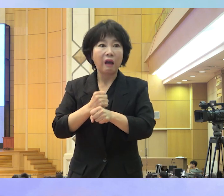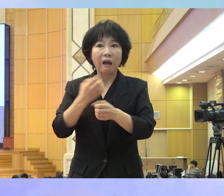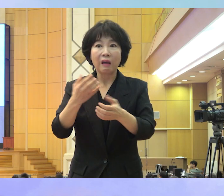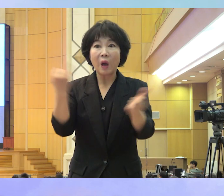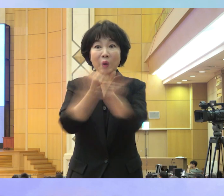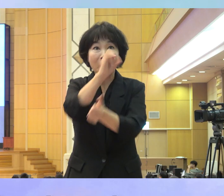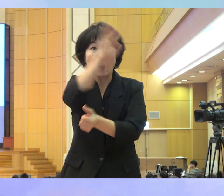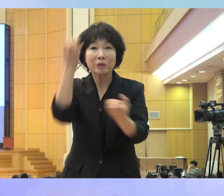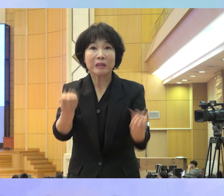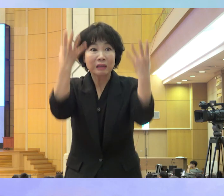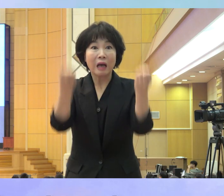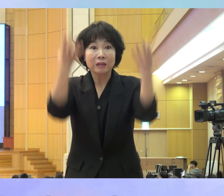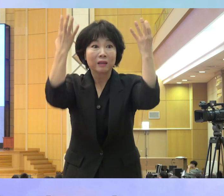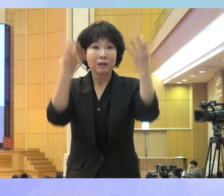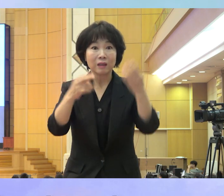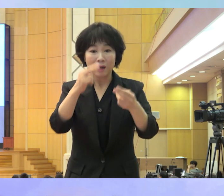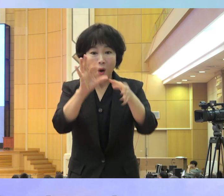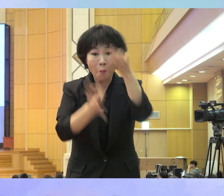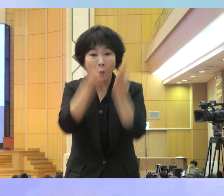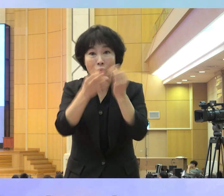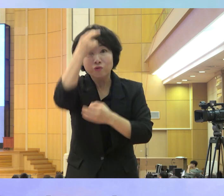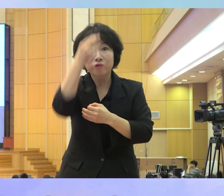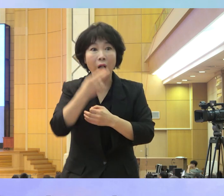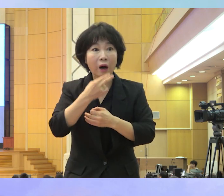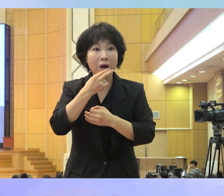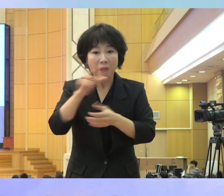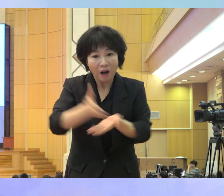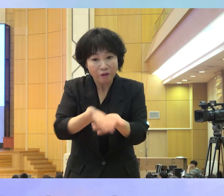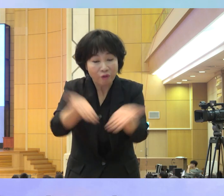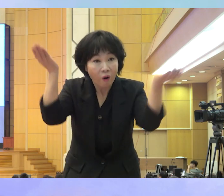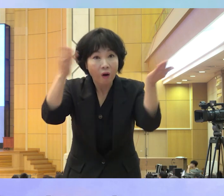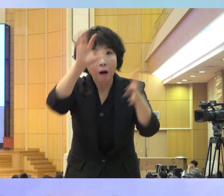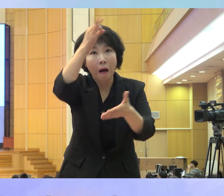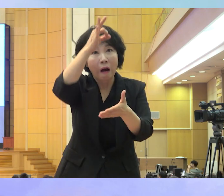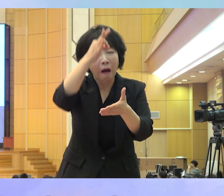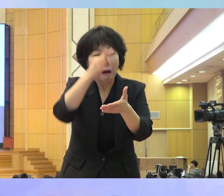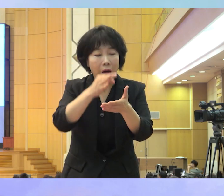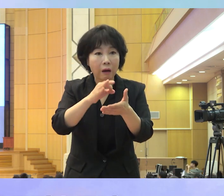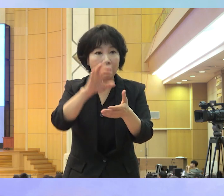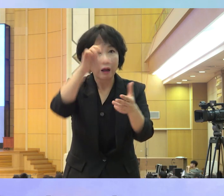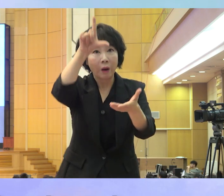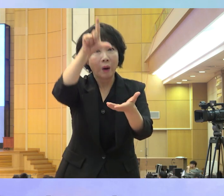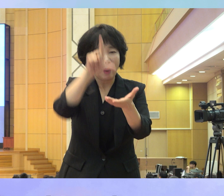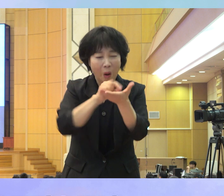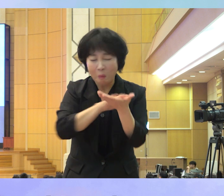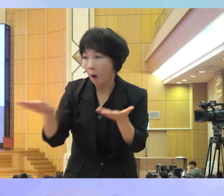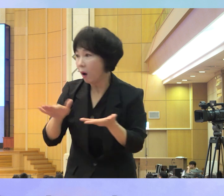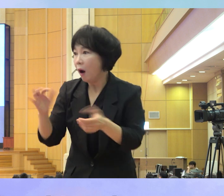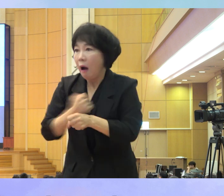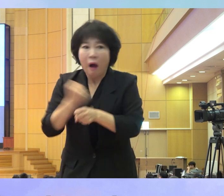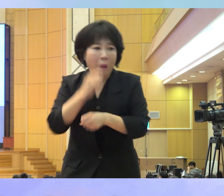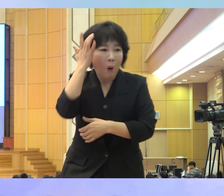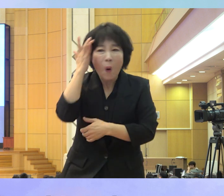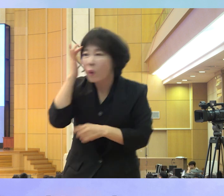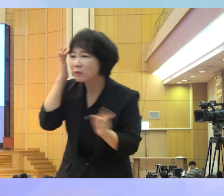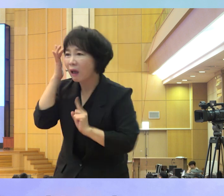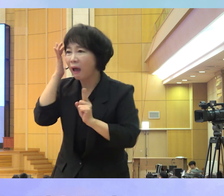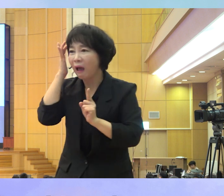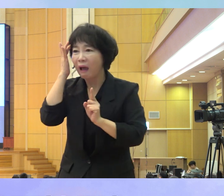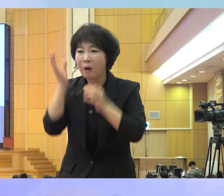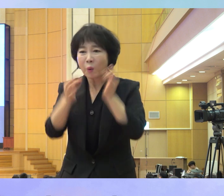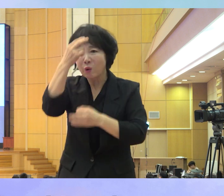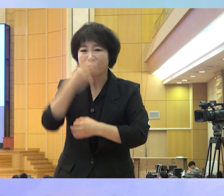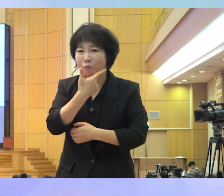잔치는 낭패가 되고 말았어요. 그래서 어쩌면 좋아 했는데, 마침 그